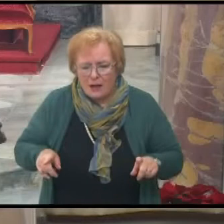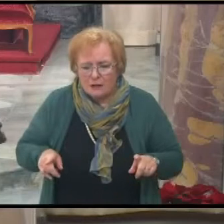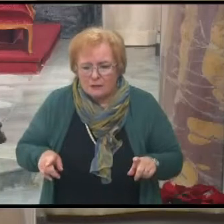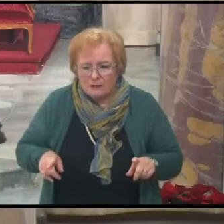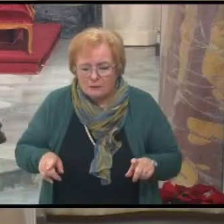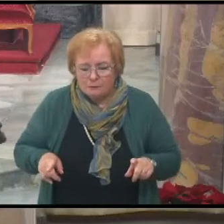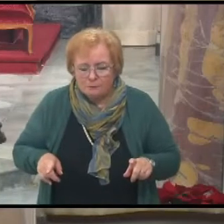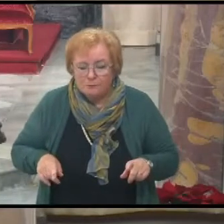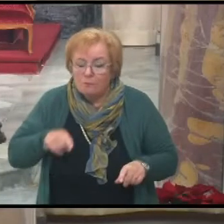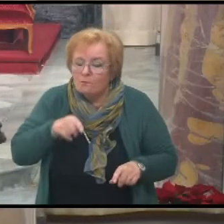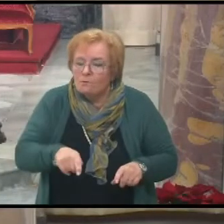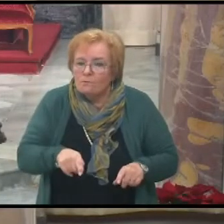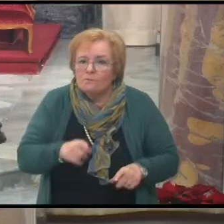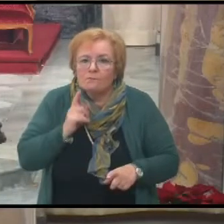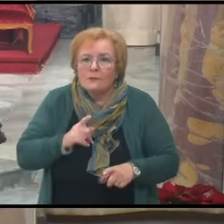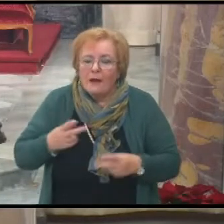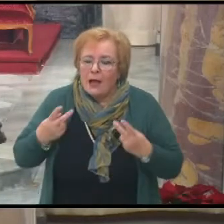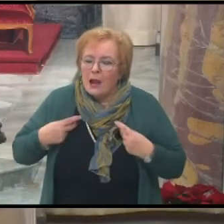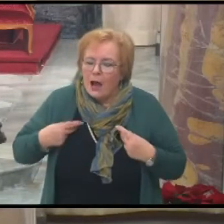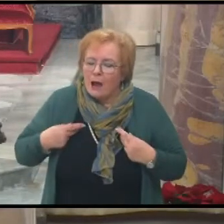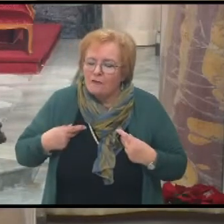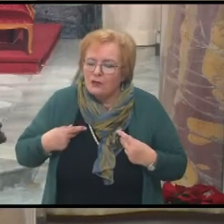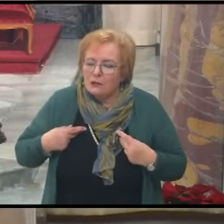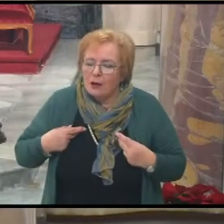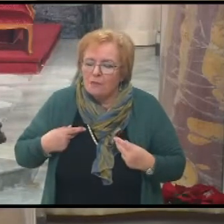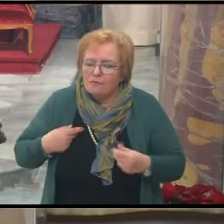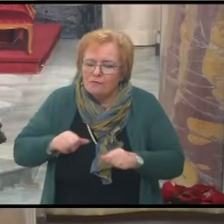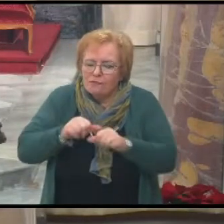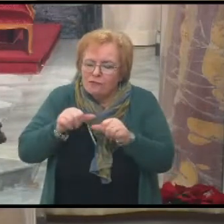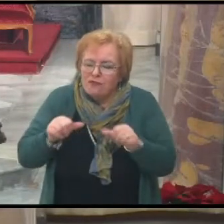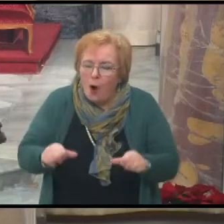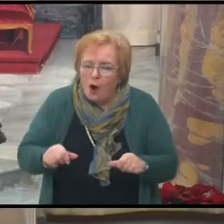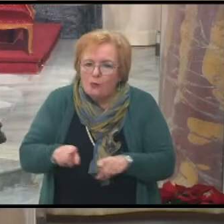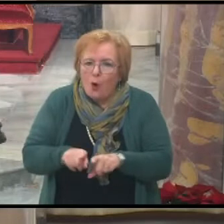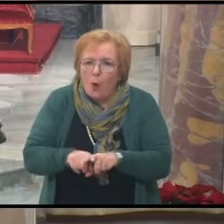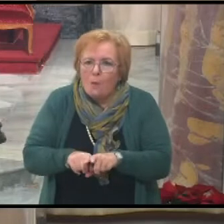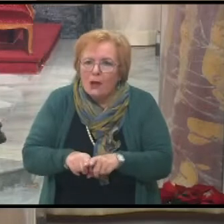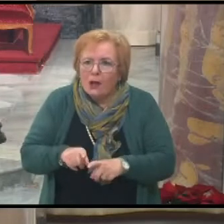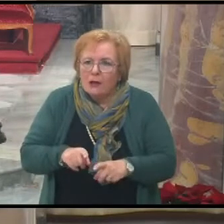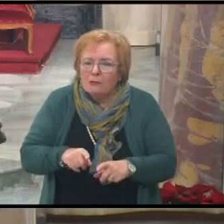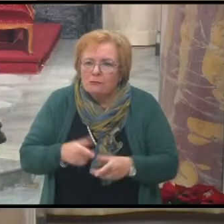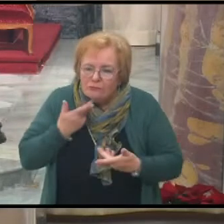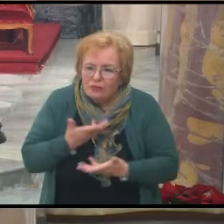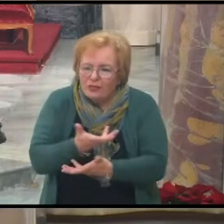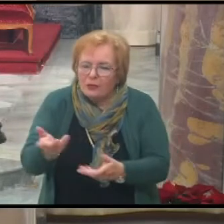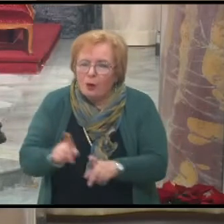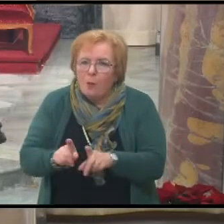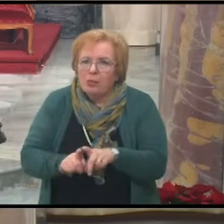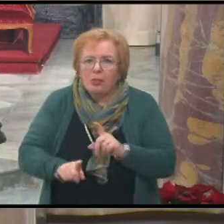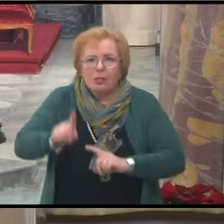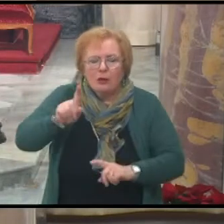coincidesse più con lo strapotere territoriale di un dio possessivo bensì